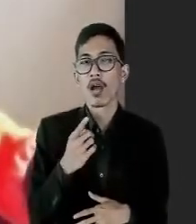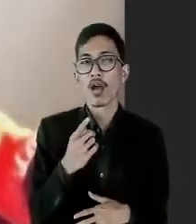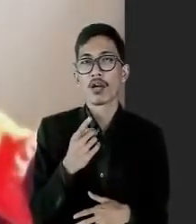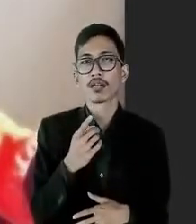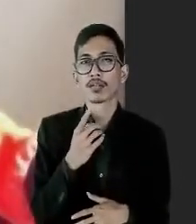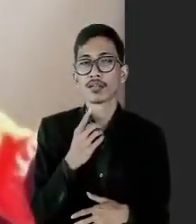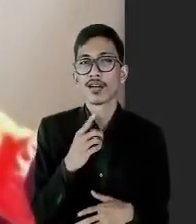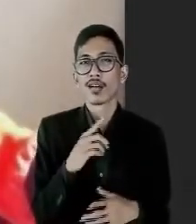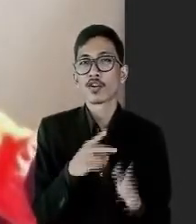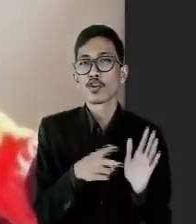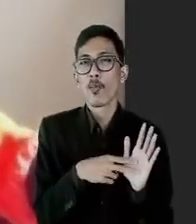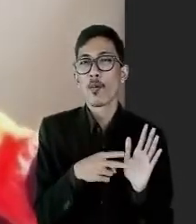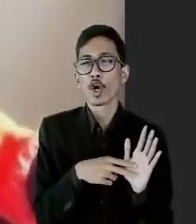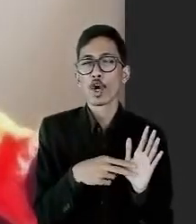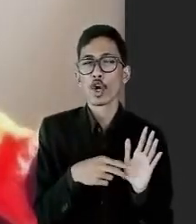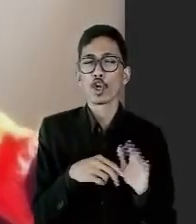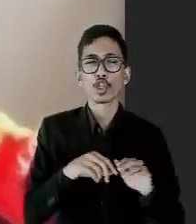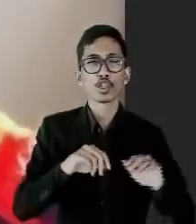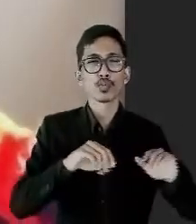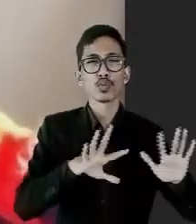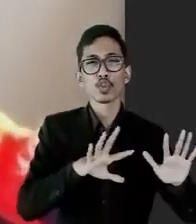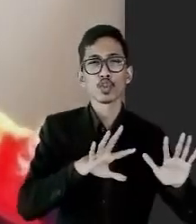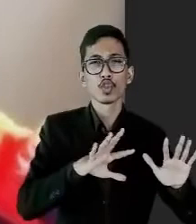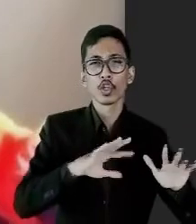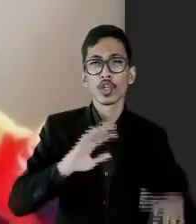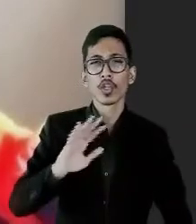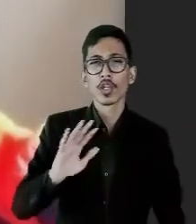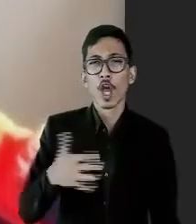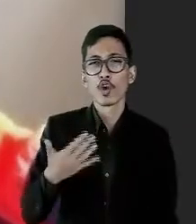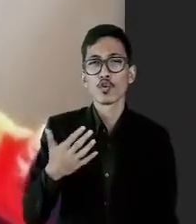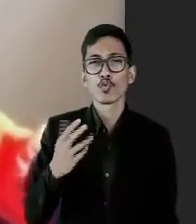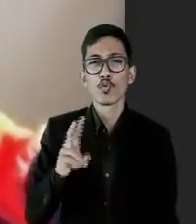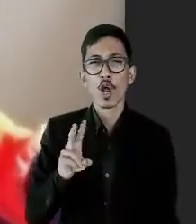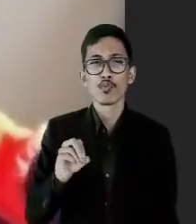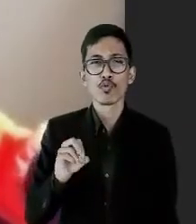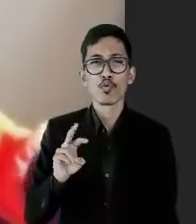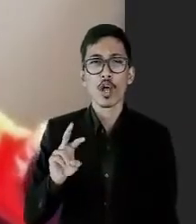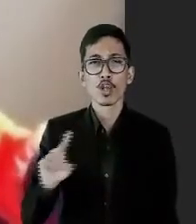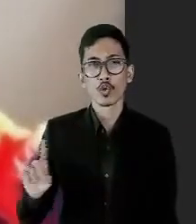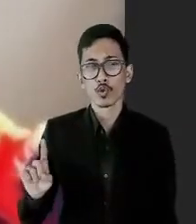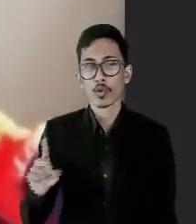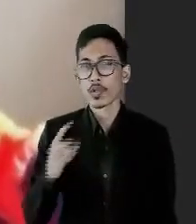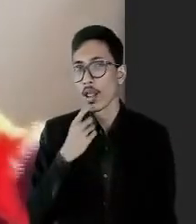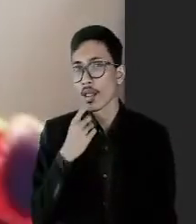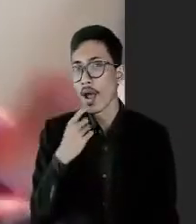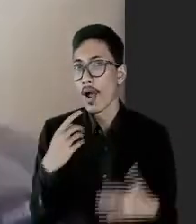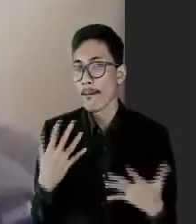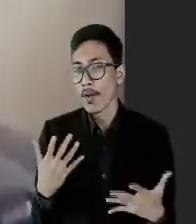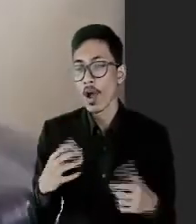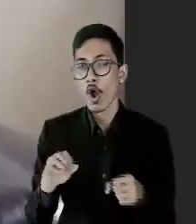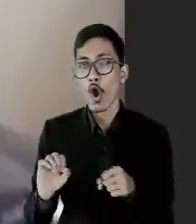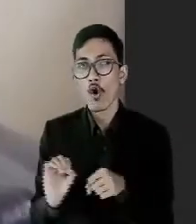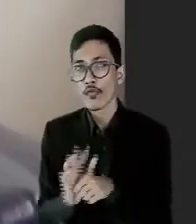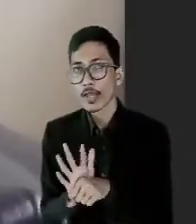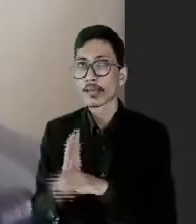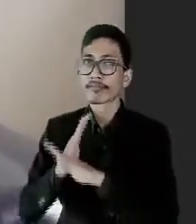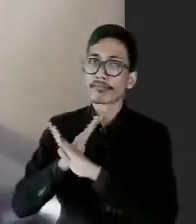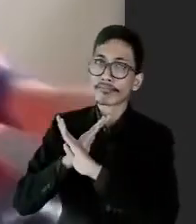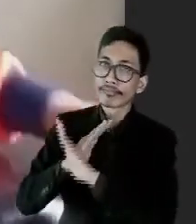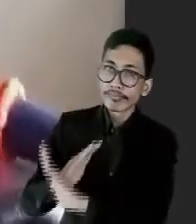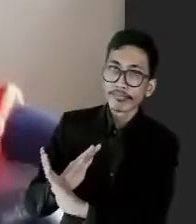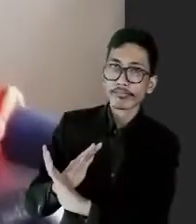Kota Jayapura nomor 10 tahun 2021 tentang peningkatan langkah pencegahan dan